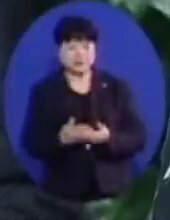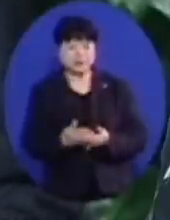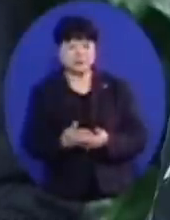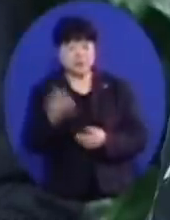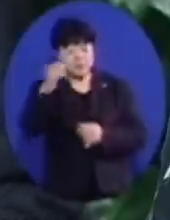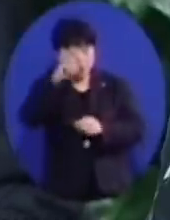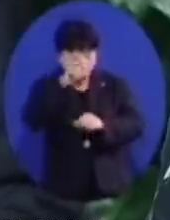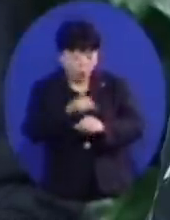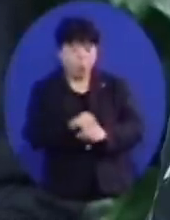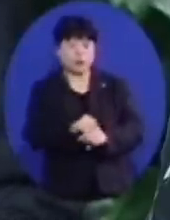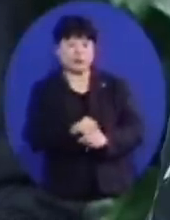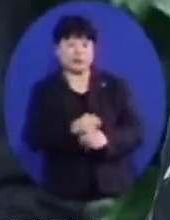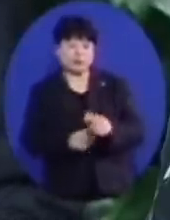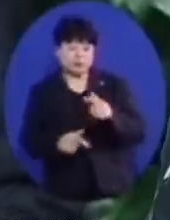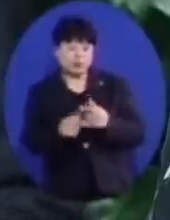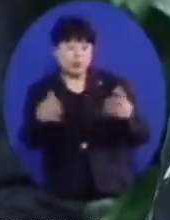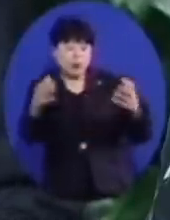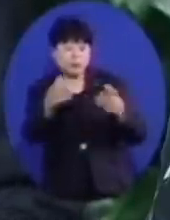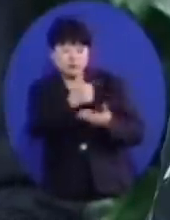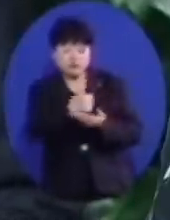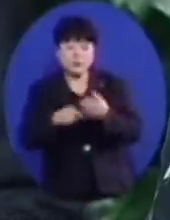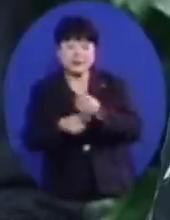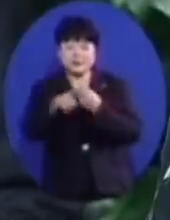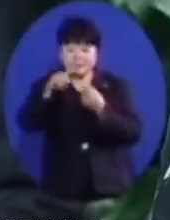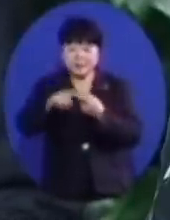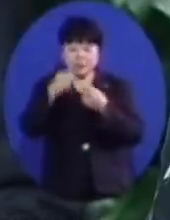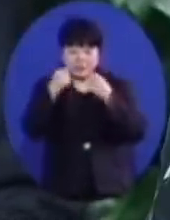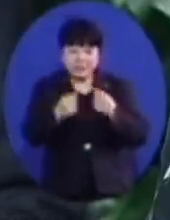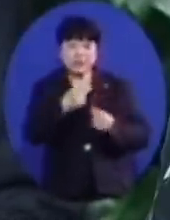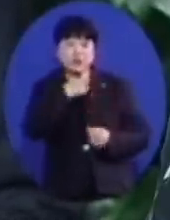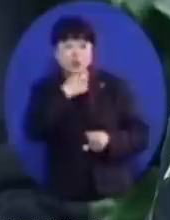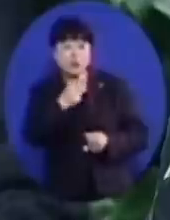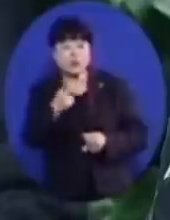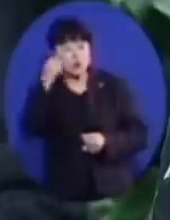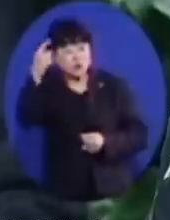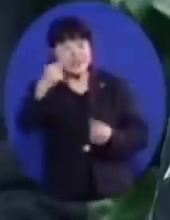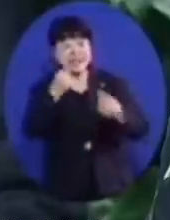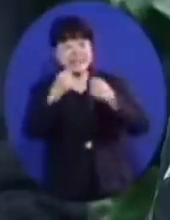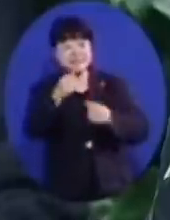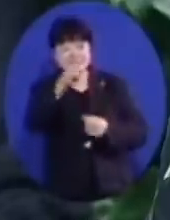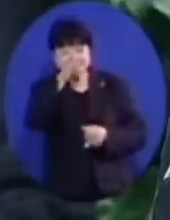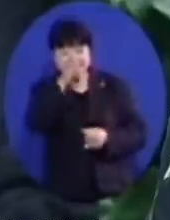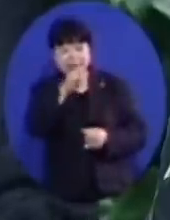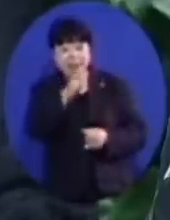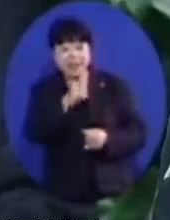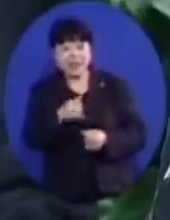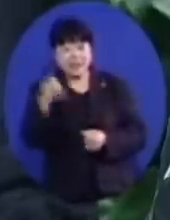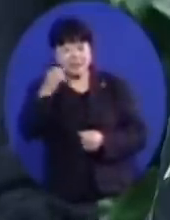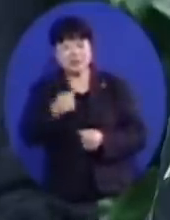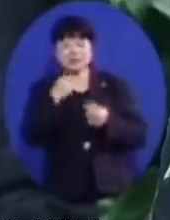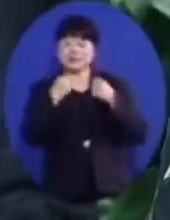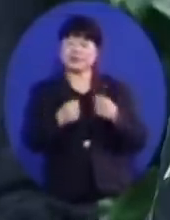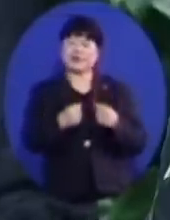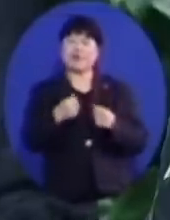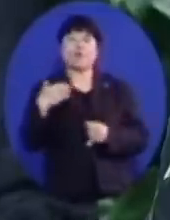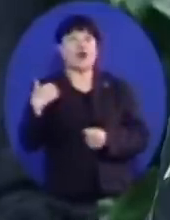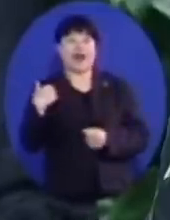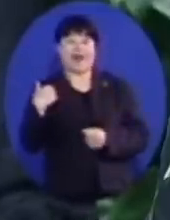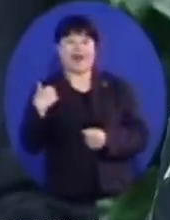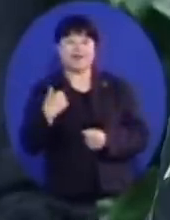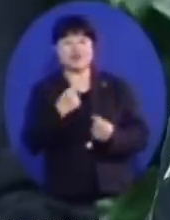영혼과 둘에서 우리를 주님의 뜻대로 살게 하는 그 위대한 힘이 들어와 있는데 성령이 들어가 계신 것을 모르고